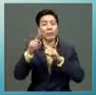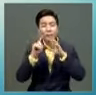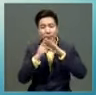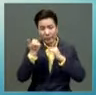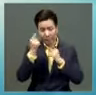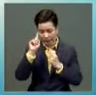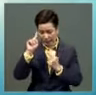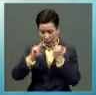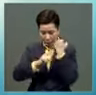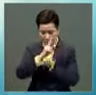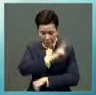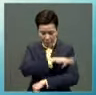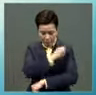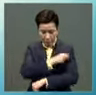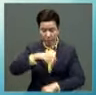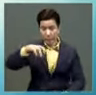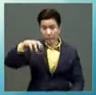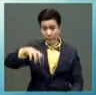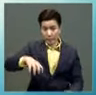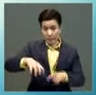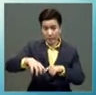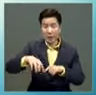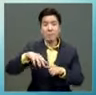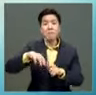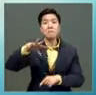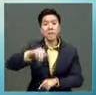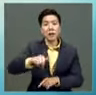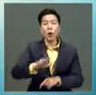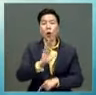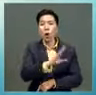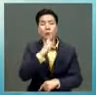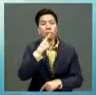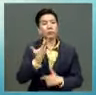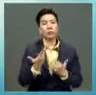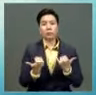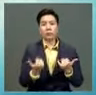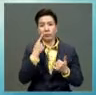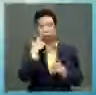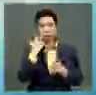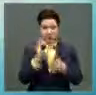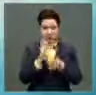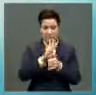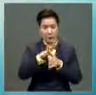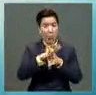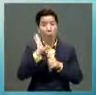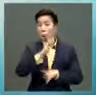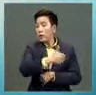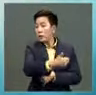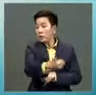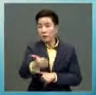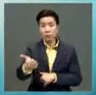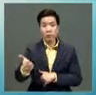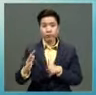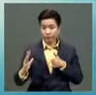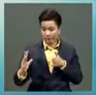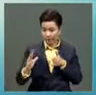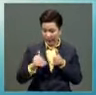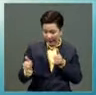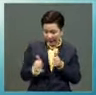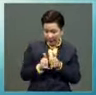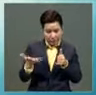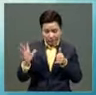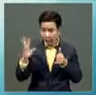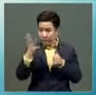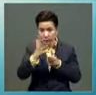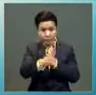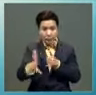งที่โรงพยาบาลแห่งหนึ่งนะครับในเมืองนั้นโดยปฏิเสธการสัมผัสคนไข้อื่นที่อยู่ในโรงพยาบาลและผลการ